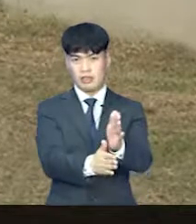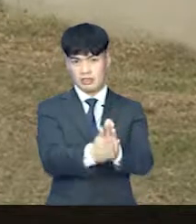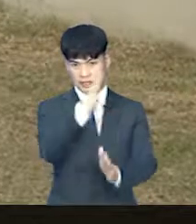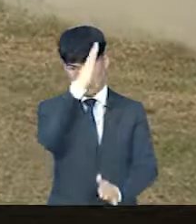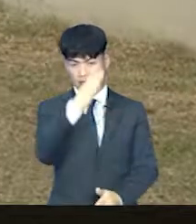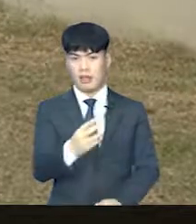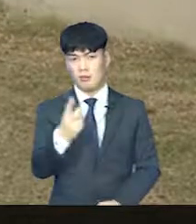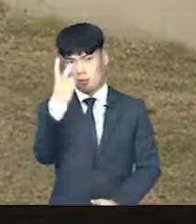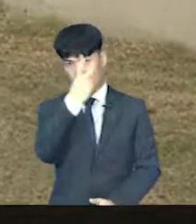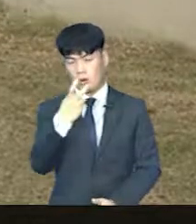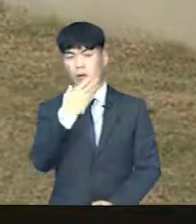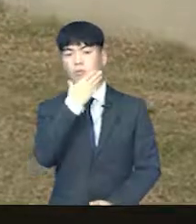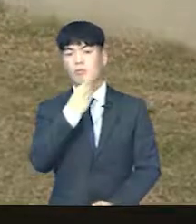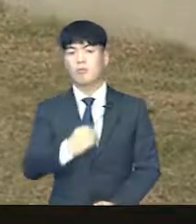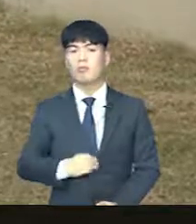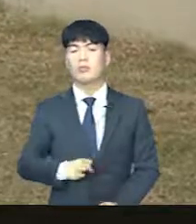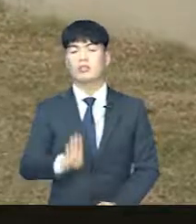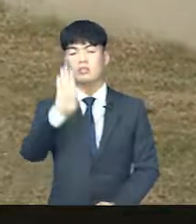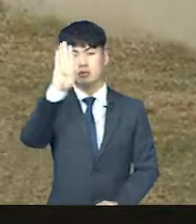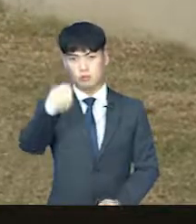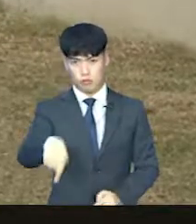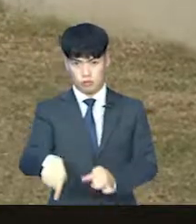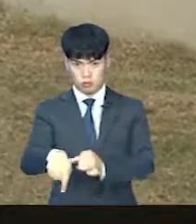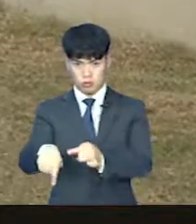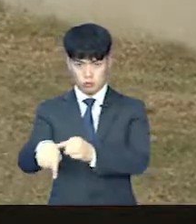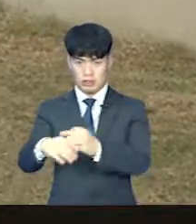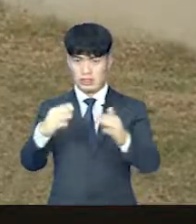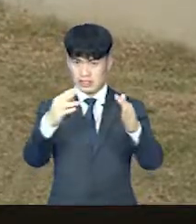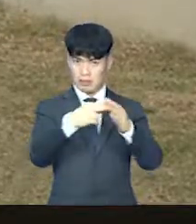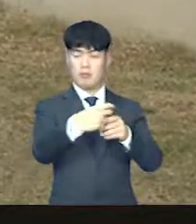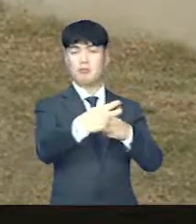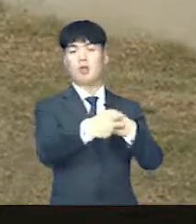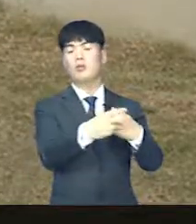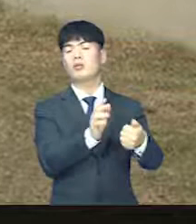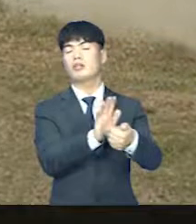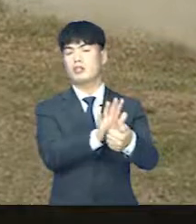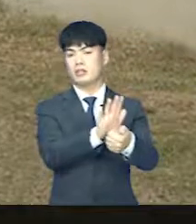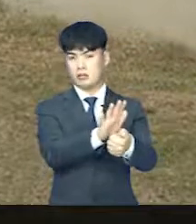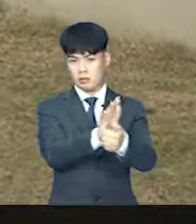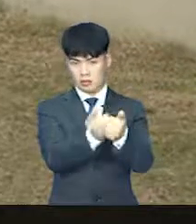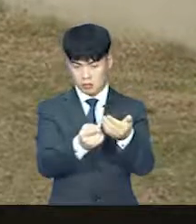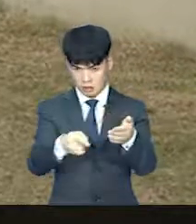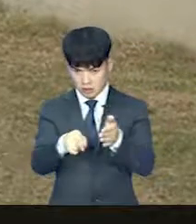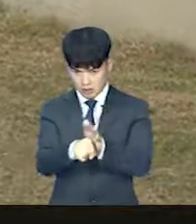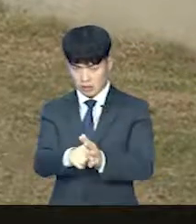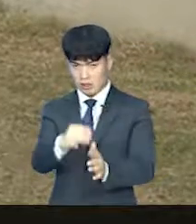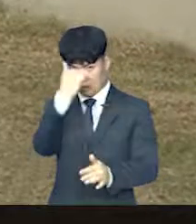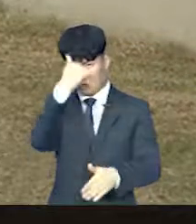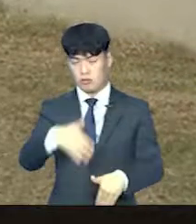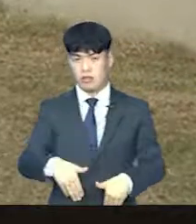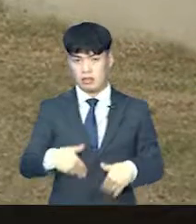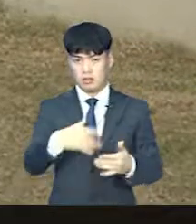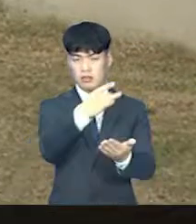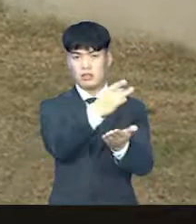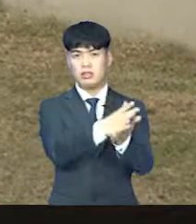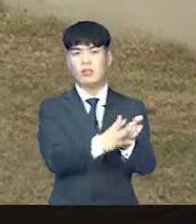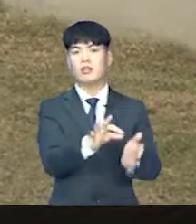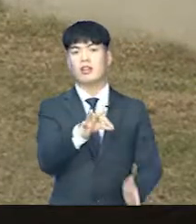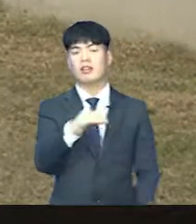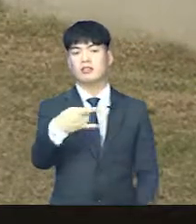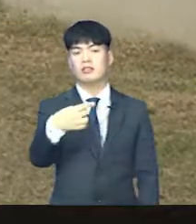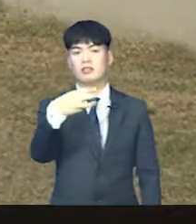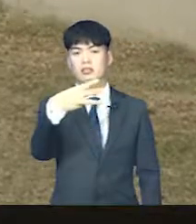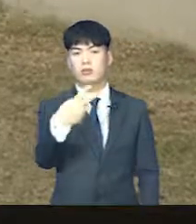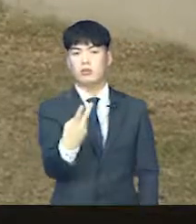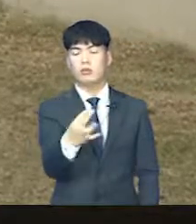천안 씨가 보건복지부가 시행하는 제가 의료급여 시범사업의 의료 서비스 지원을 위해 충청남도 천안의료원과